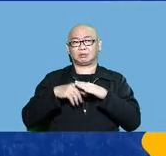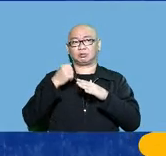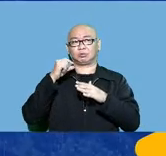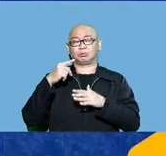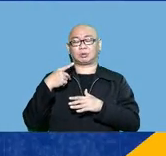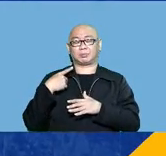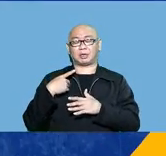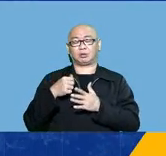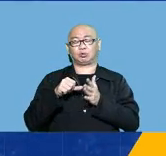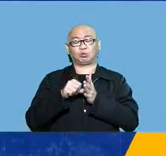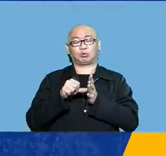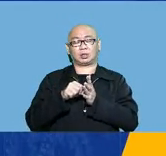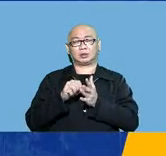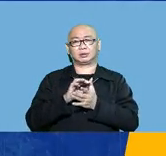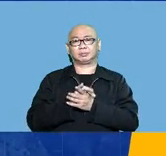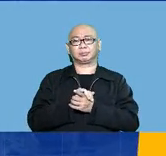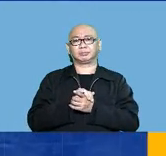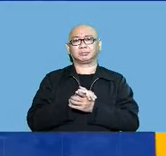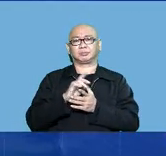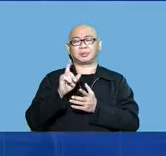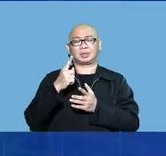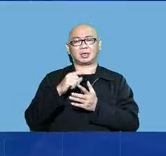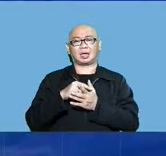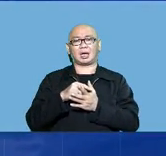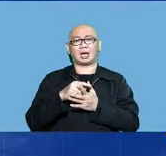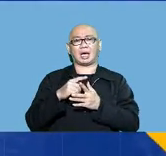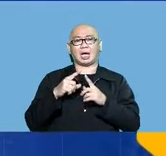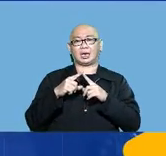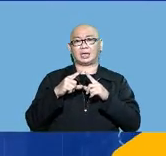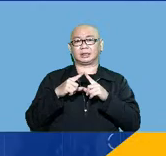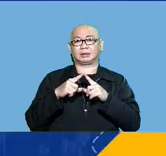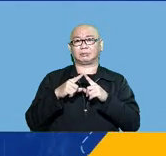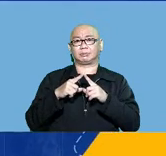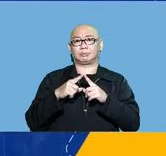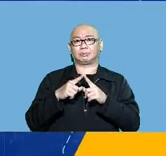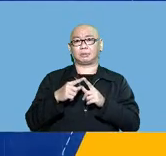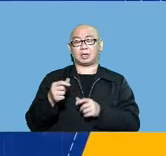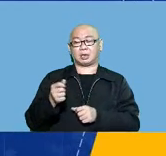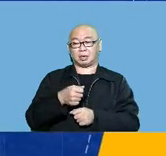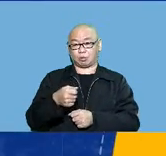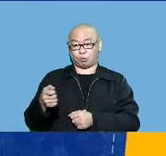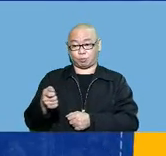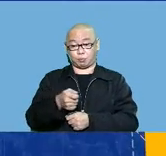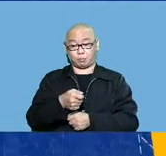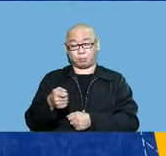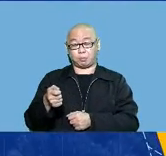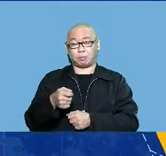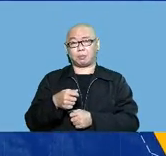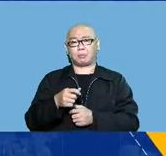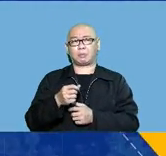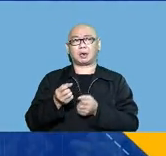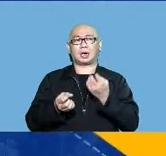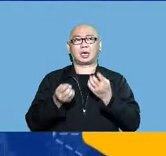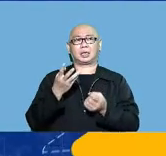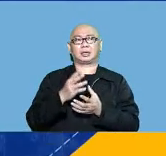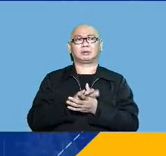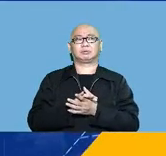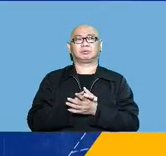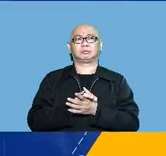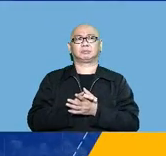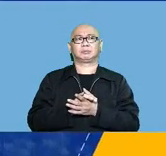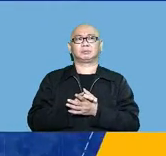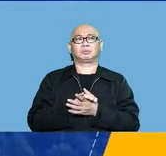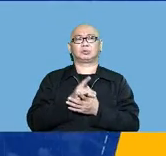AED seperti halnya penyediaan alat pemadam kebakaran. Ini Bapak Rektor mohon izin berkenan